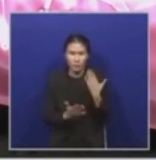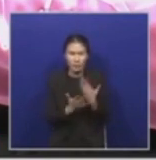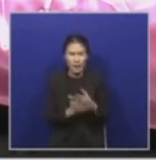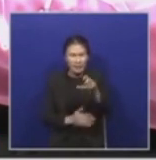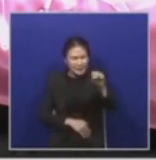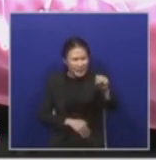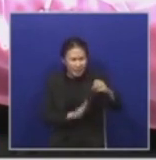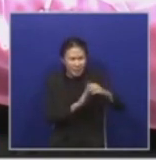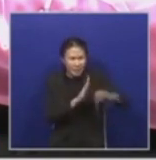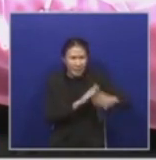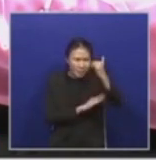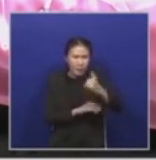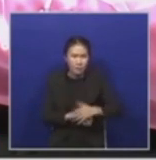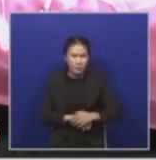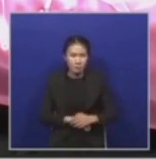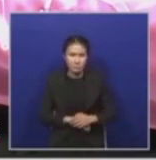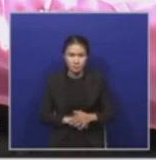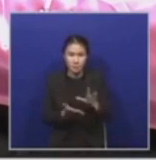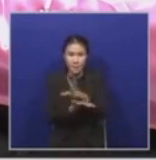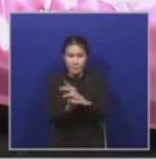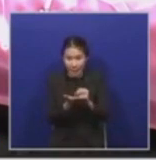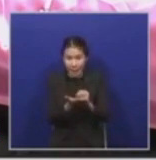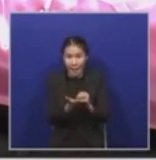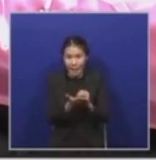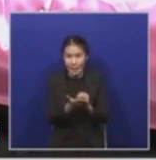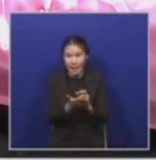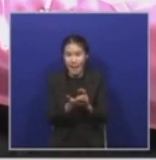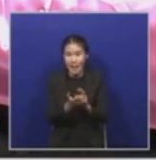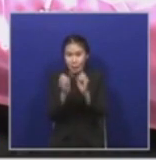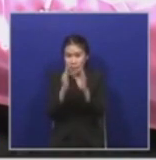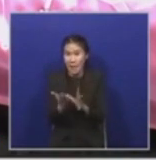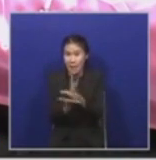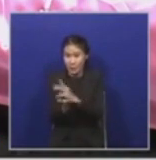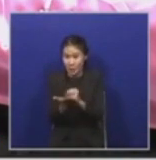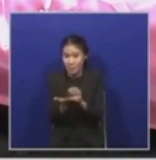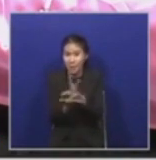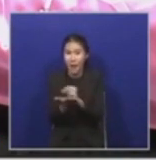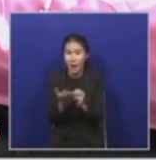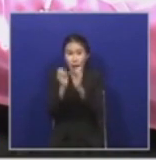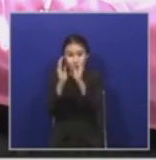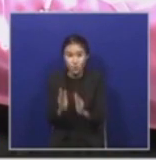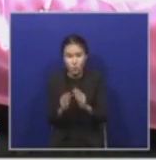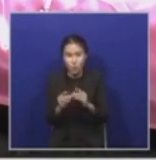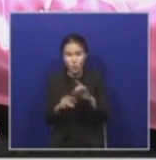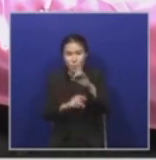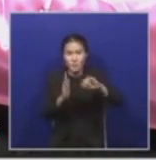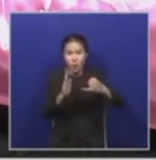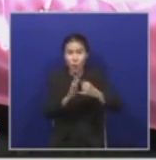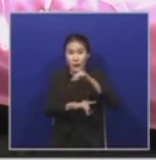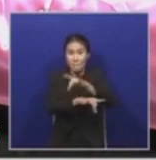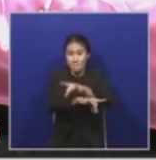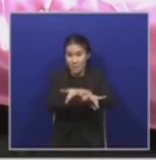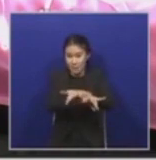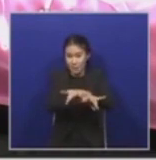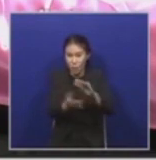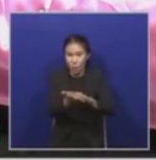ไงราชภัฏเพชรบูรณ์ท่านประธานครับเมื่อกี้ผมบอกท่านประธานไปแล้วนะฮะว่ามหาวิทยาลัยอุบลราชธ